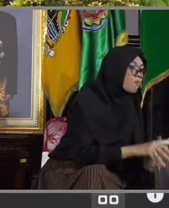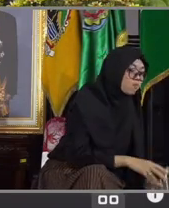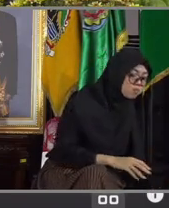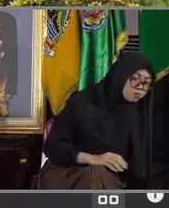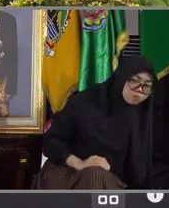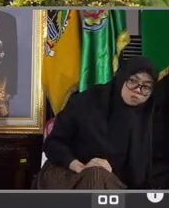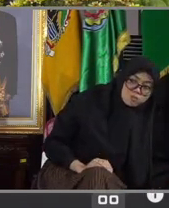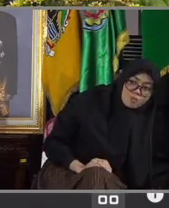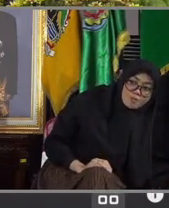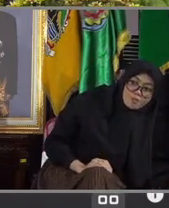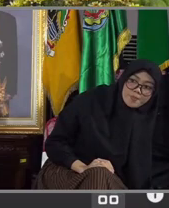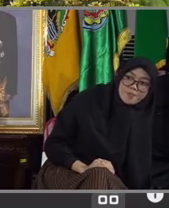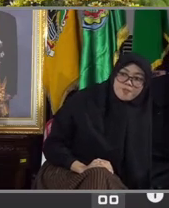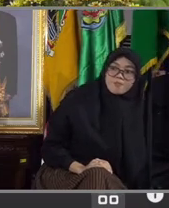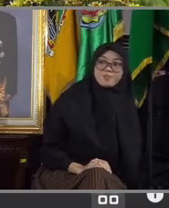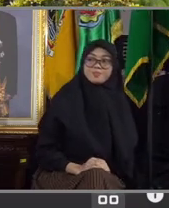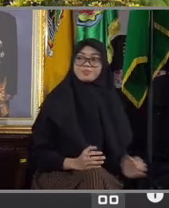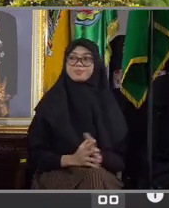Ya.